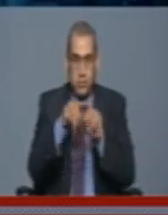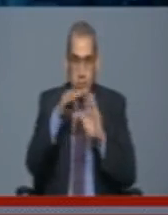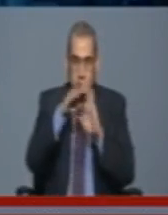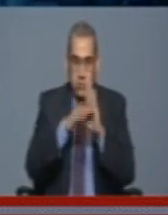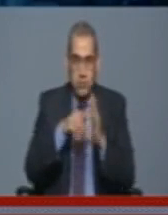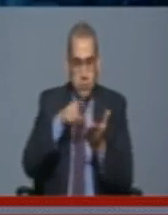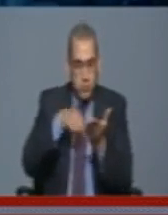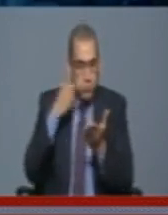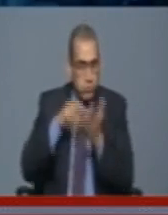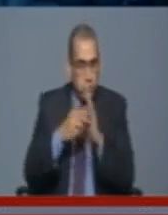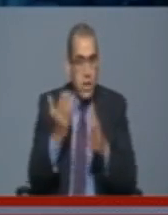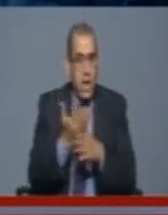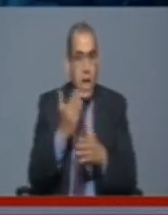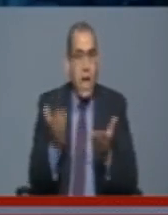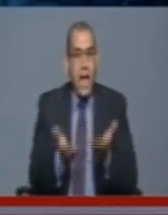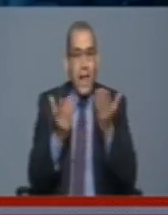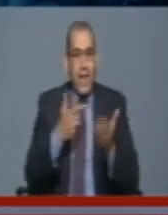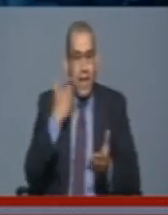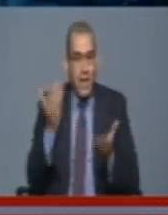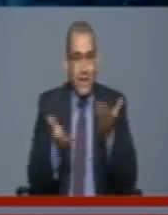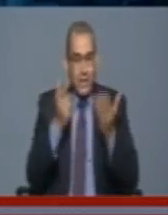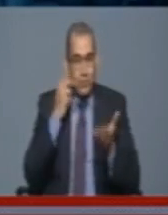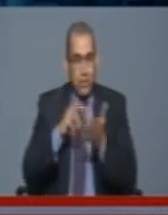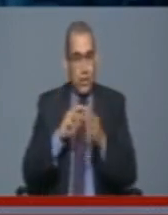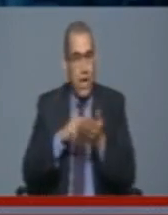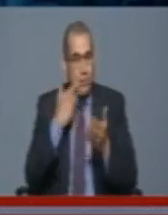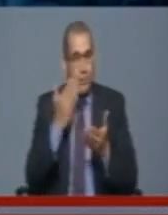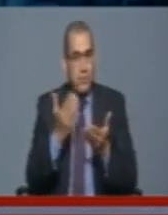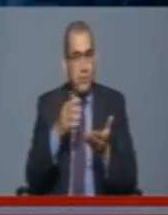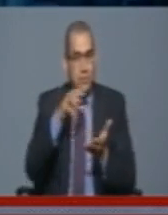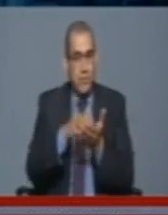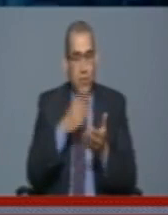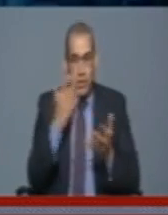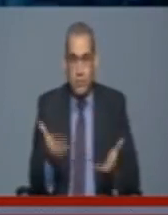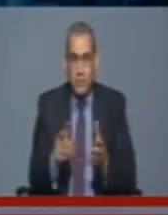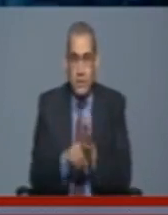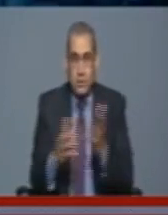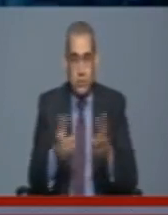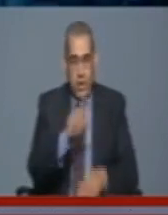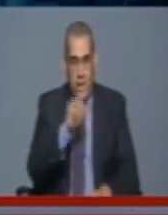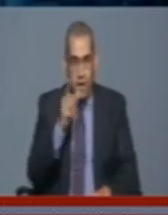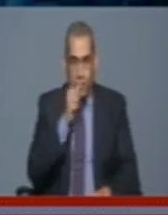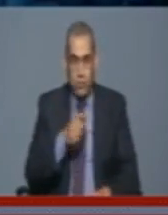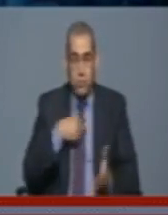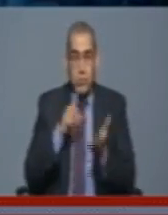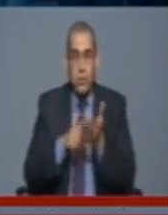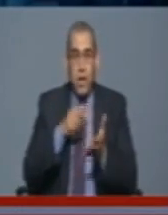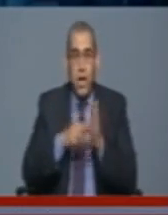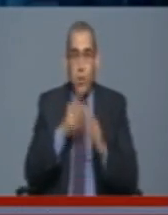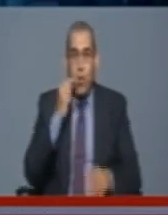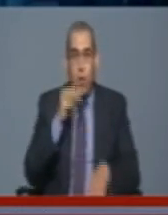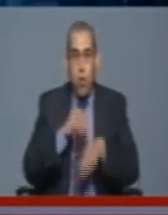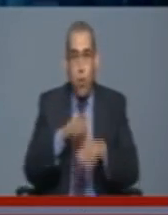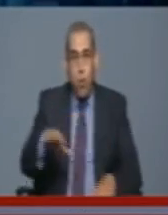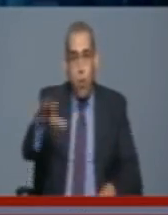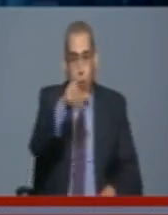الى، مش هنشعل الموضوع اكتر ما هو مشتعل يعني. فمهم بس ان انا اقول ليكم كلكم، وانتوا اكيد